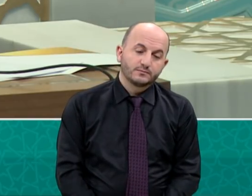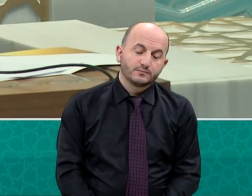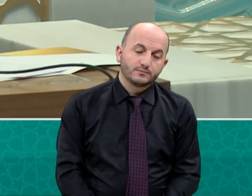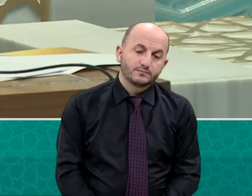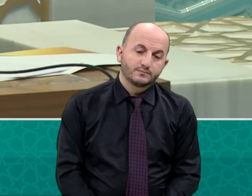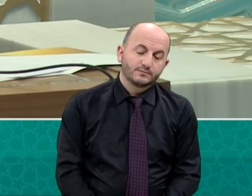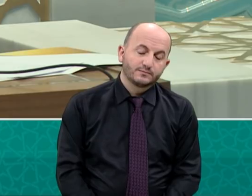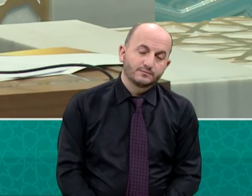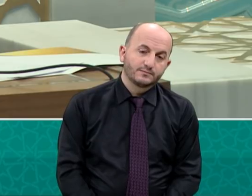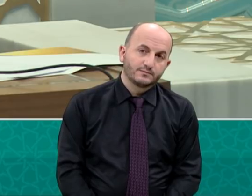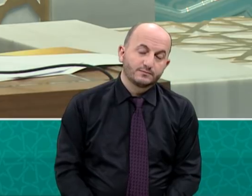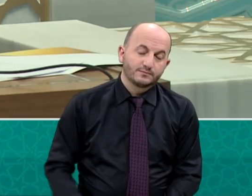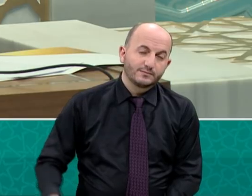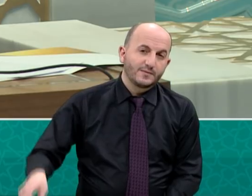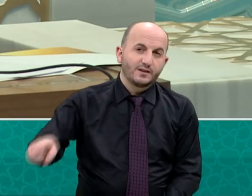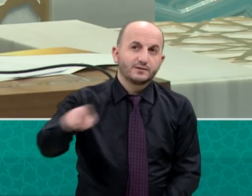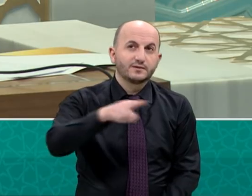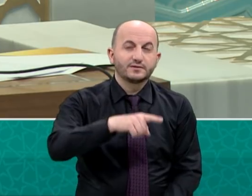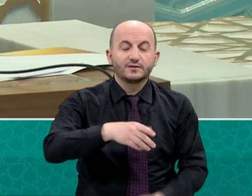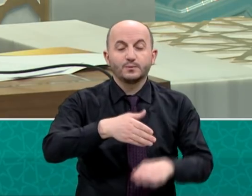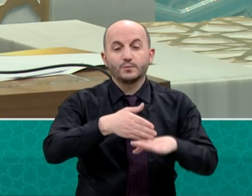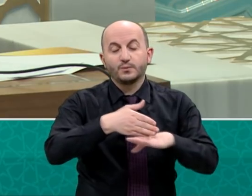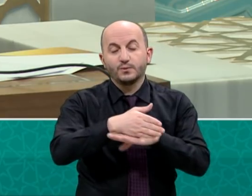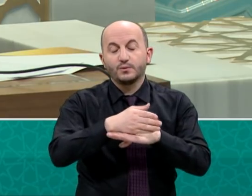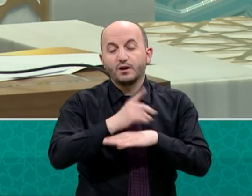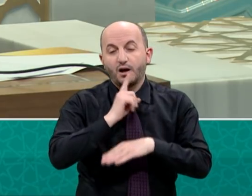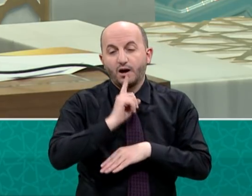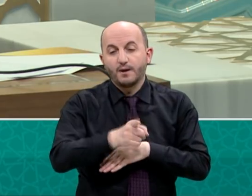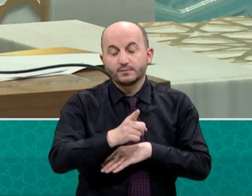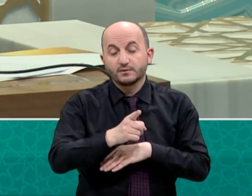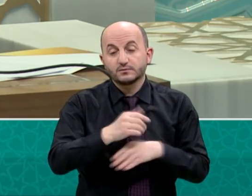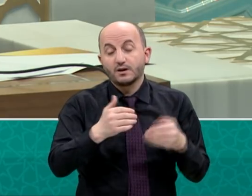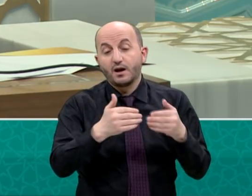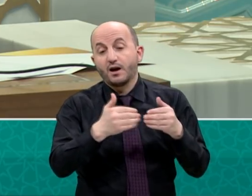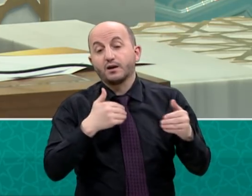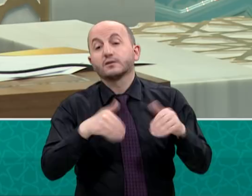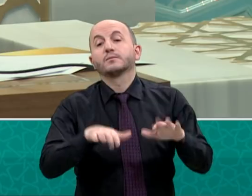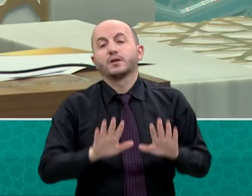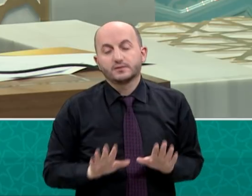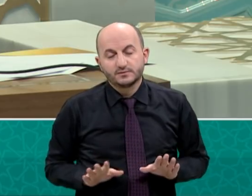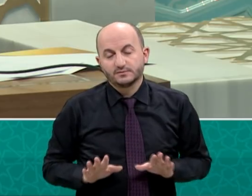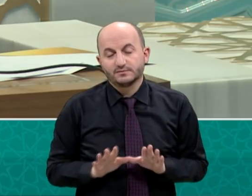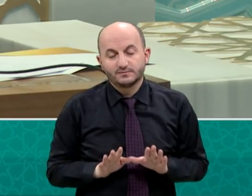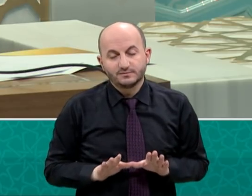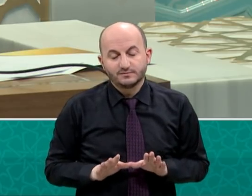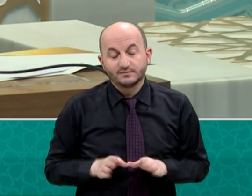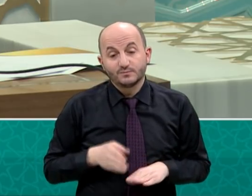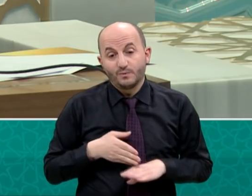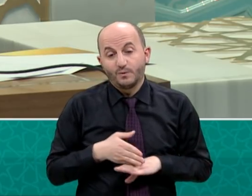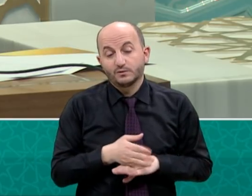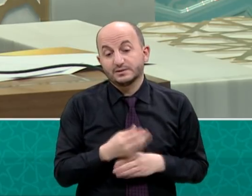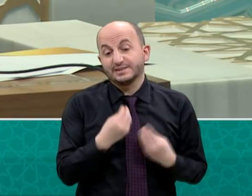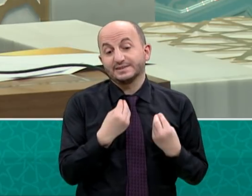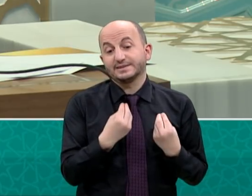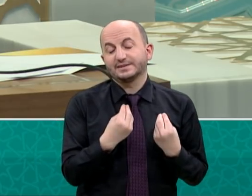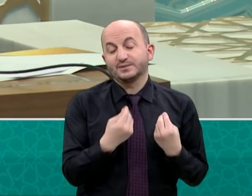yani size doğruluğu emrediyorum, doğruluktan ayrılmayın, çünkü doğruluk